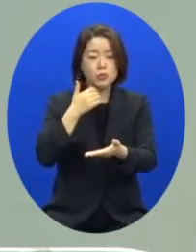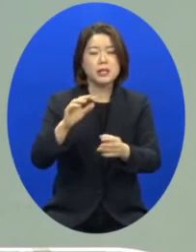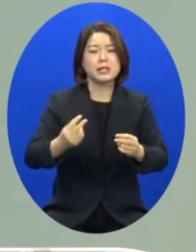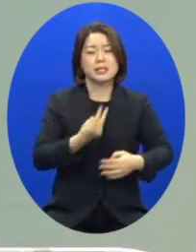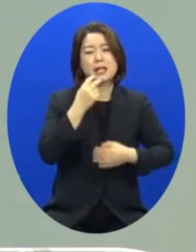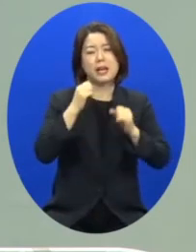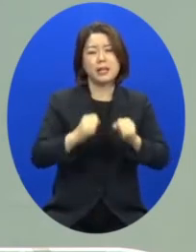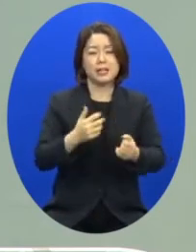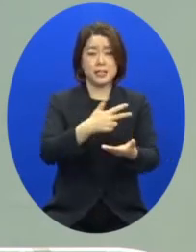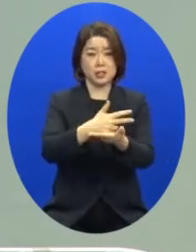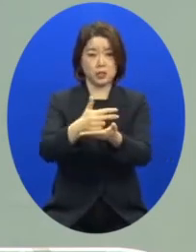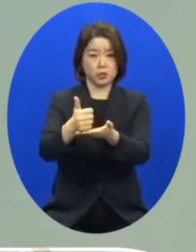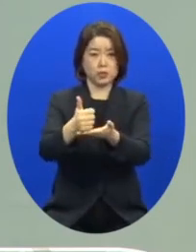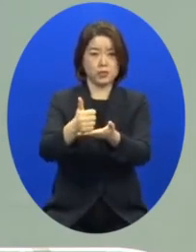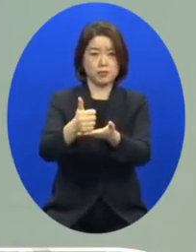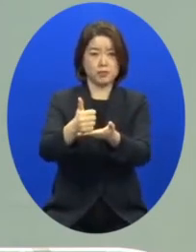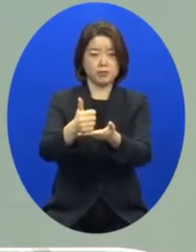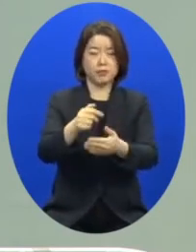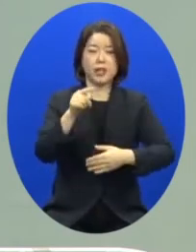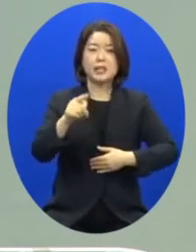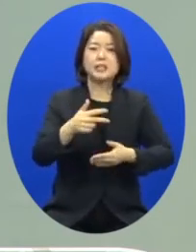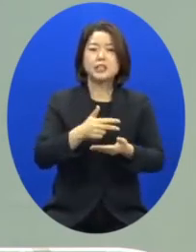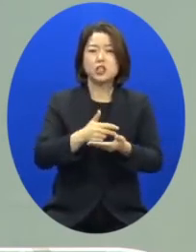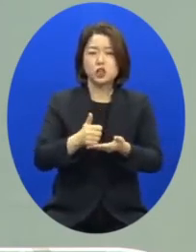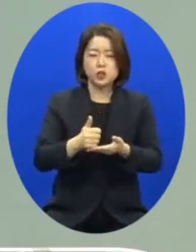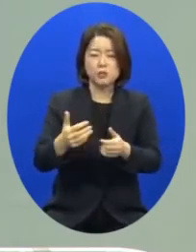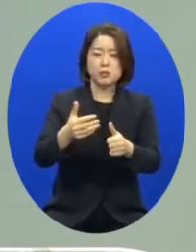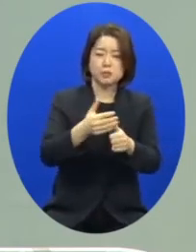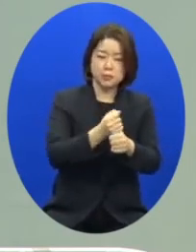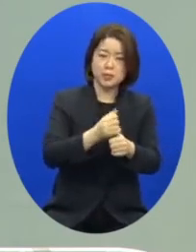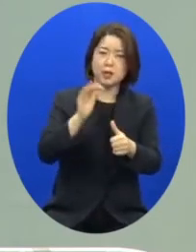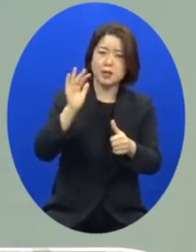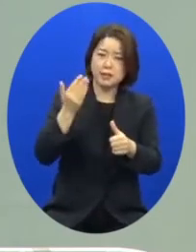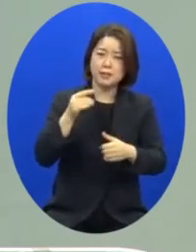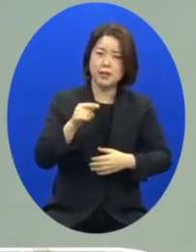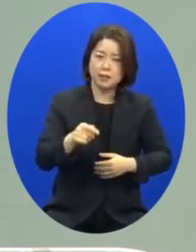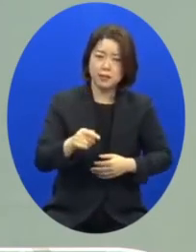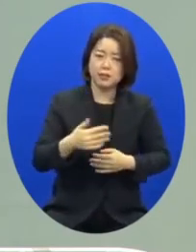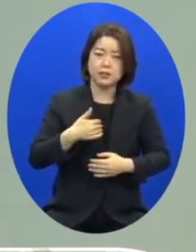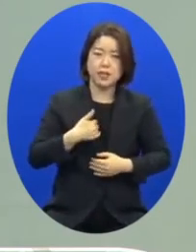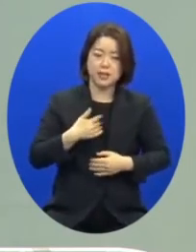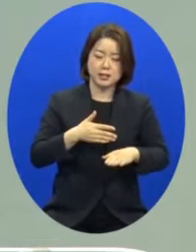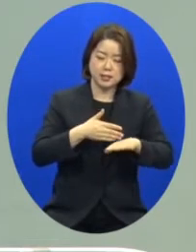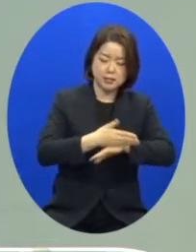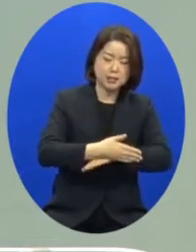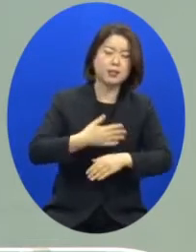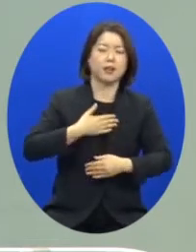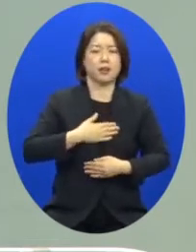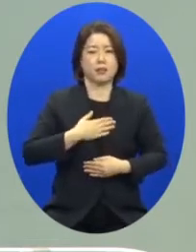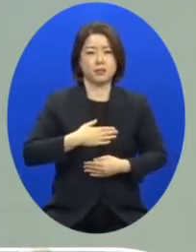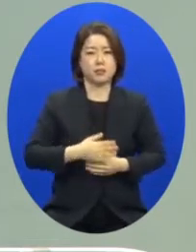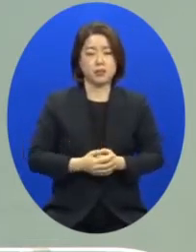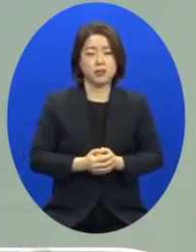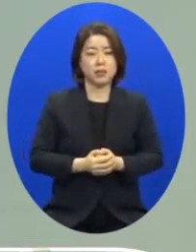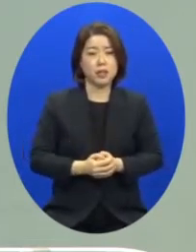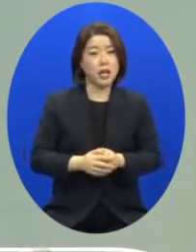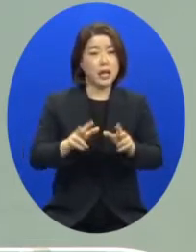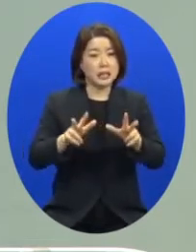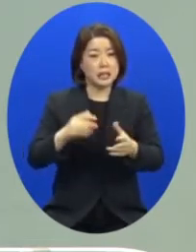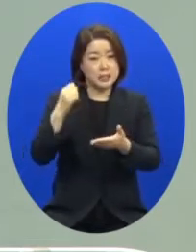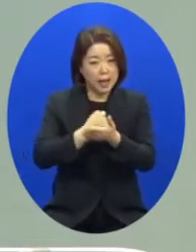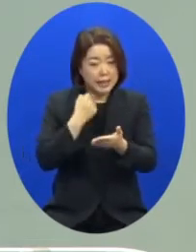그 주님을 그 주님을 붙잡아야 된다는 것을 저는 너무 늦게 깨달았어 그래서 지금